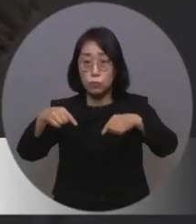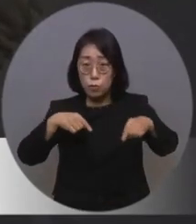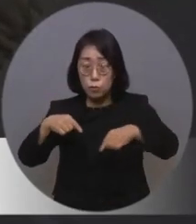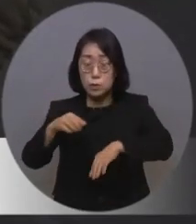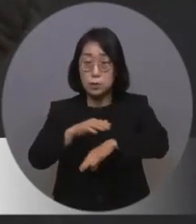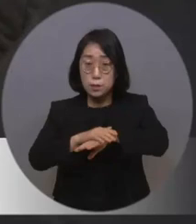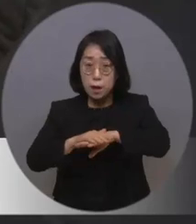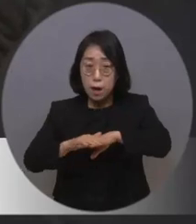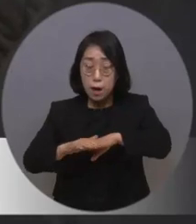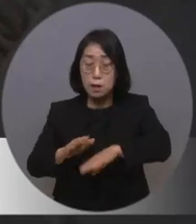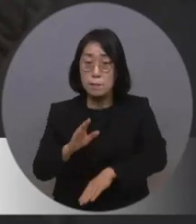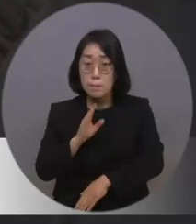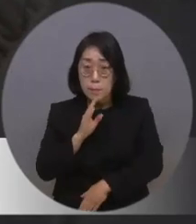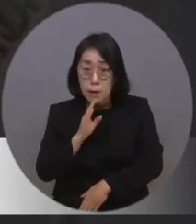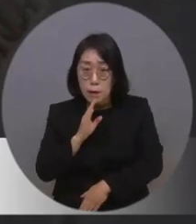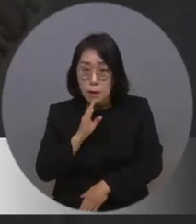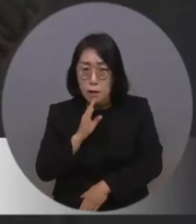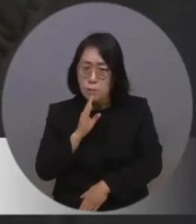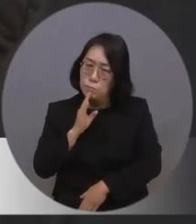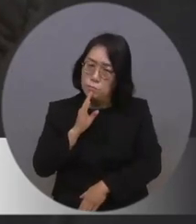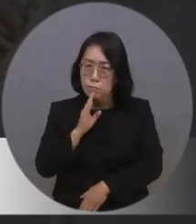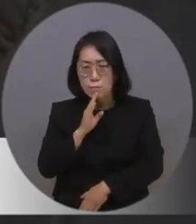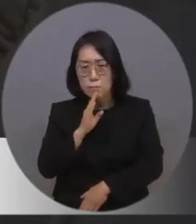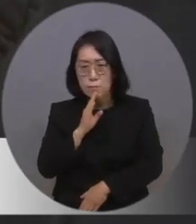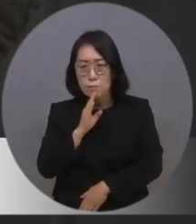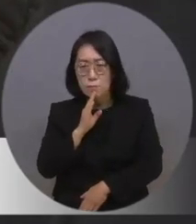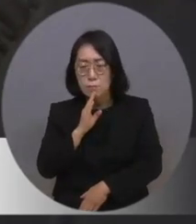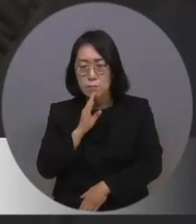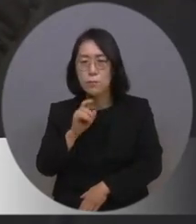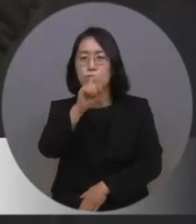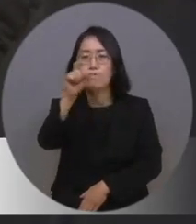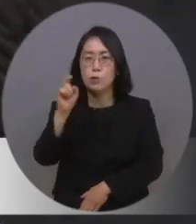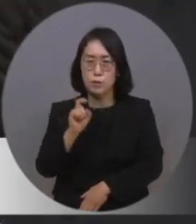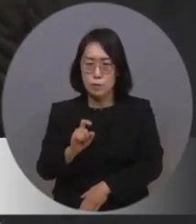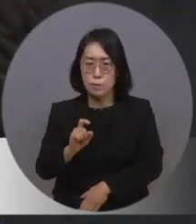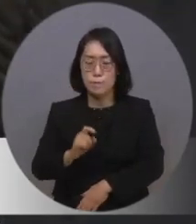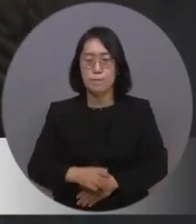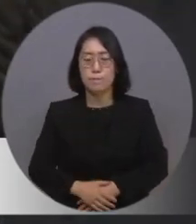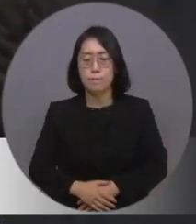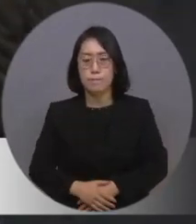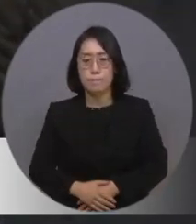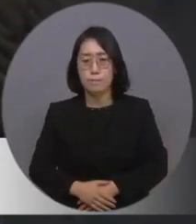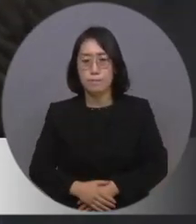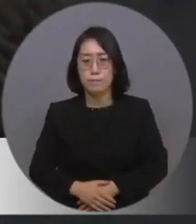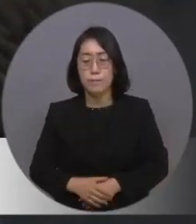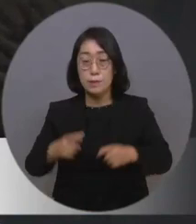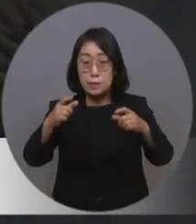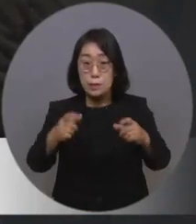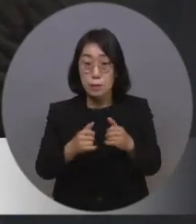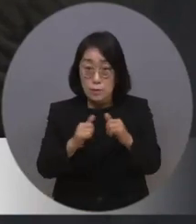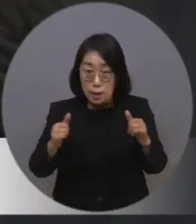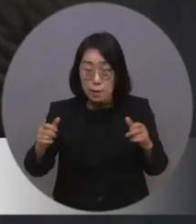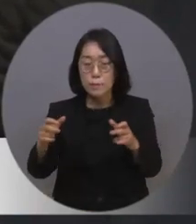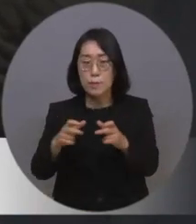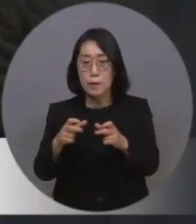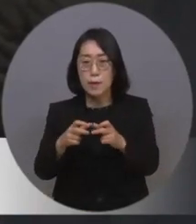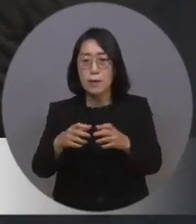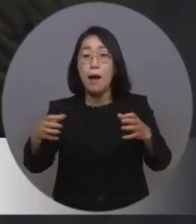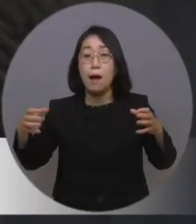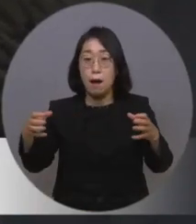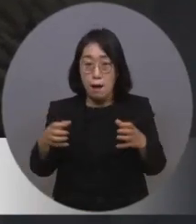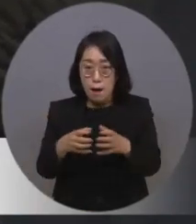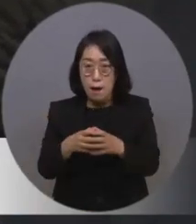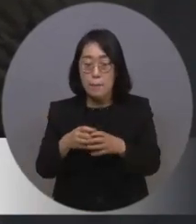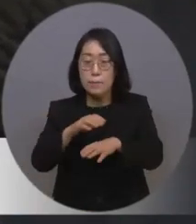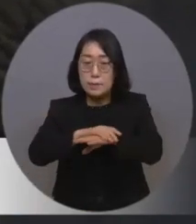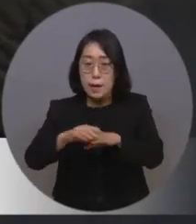저는 과연 제대로 된 정치가 의문스럽습니다. 시민들도 장애인들도 함께